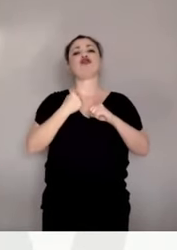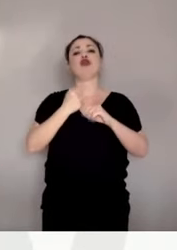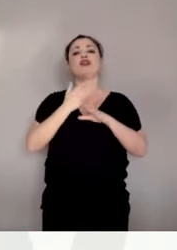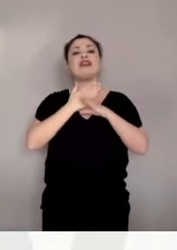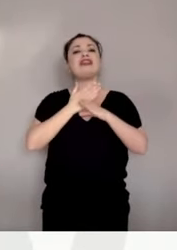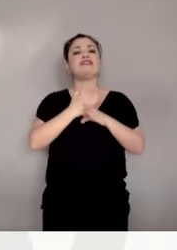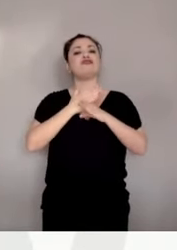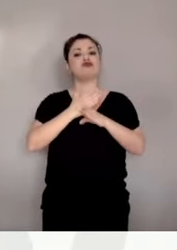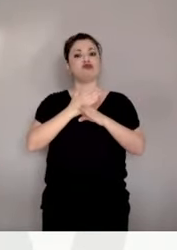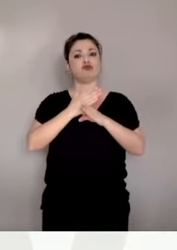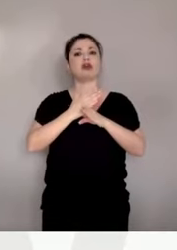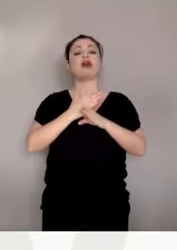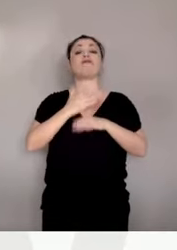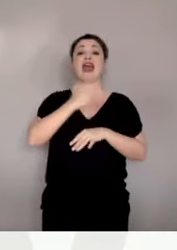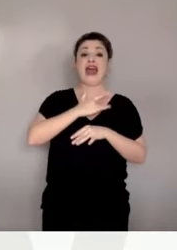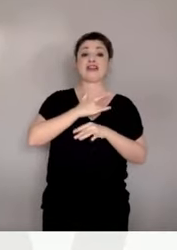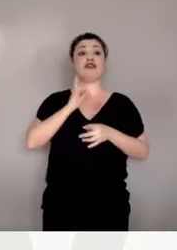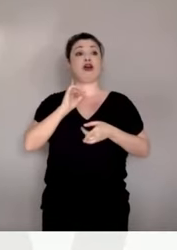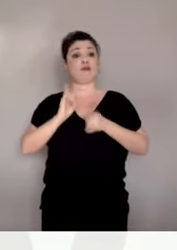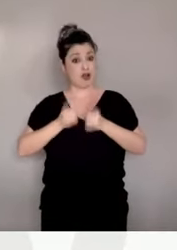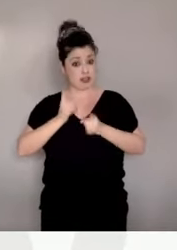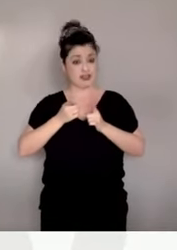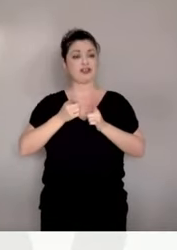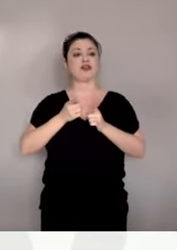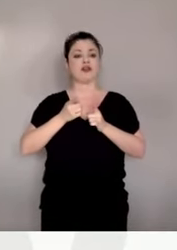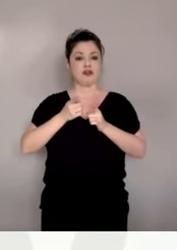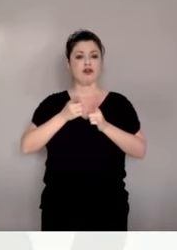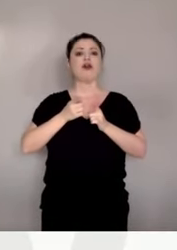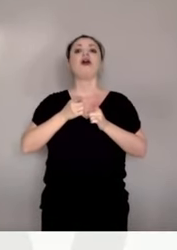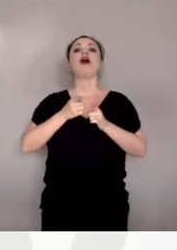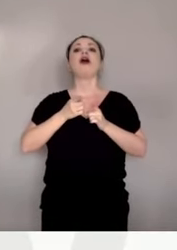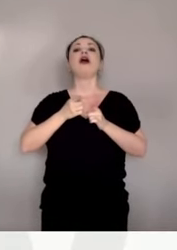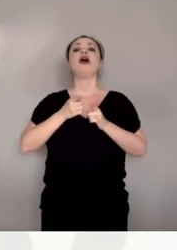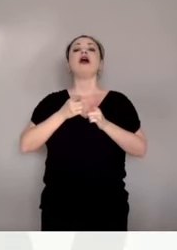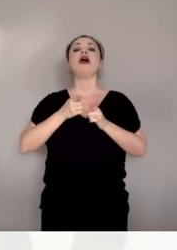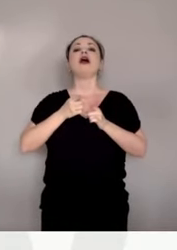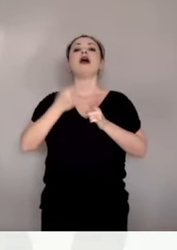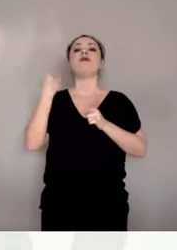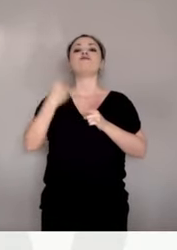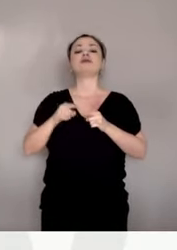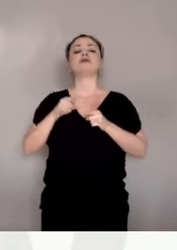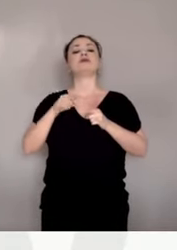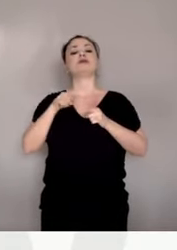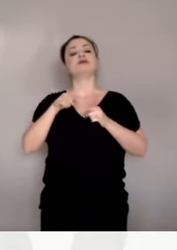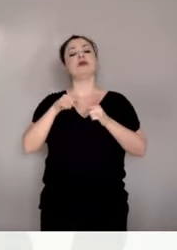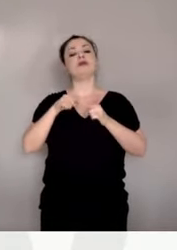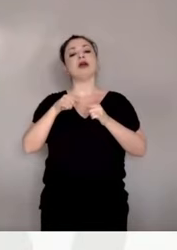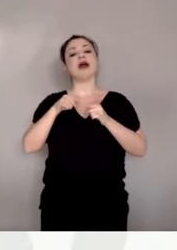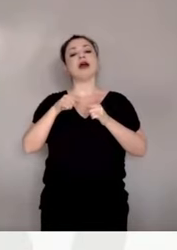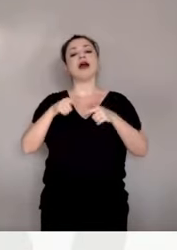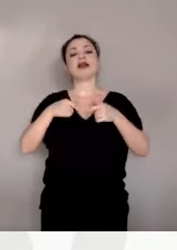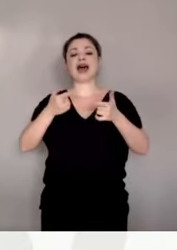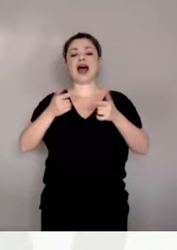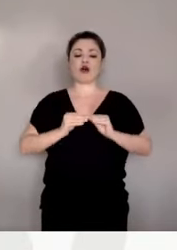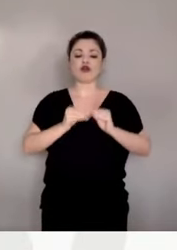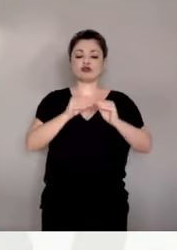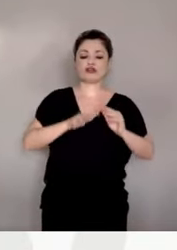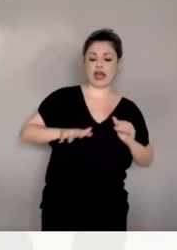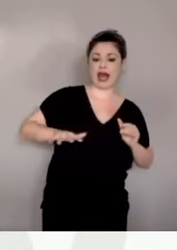etico, politico, che delinea un campo in cui la libertà si presenta in